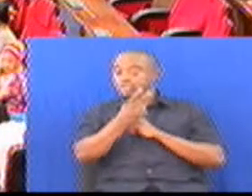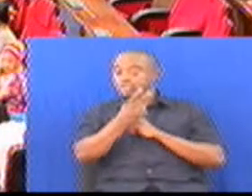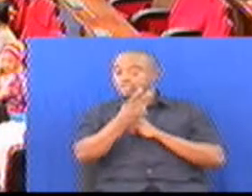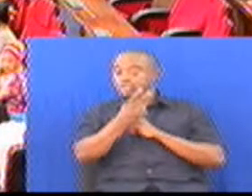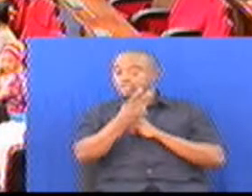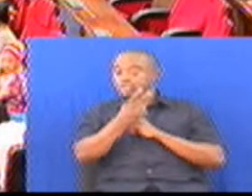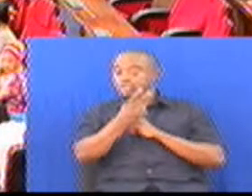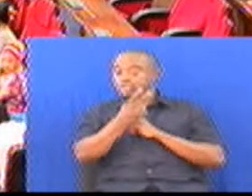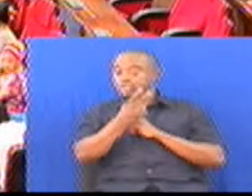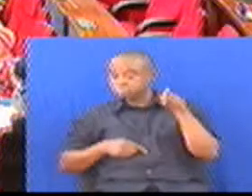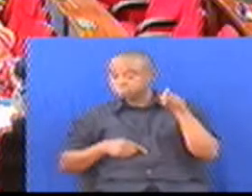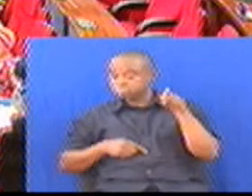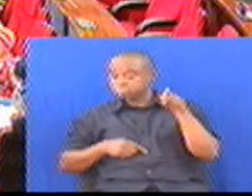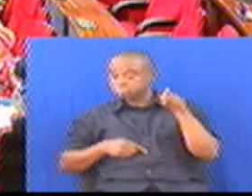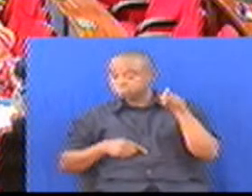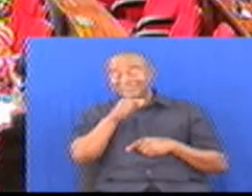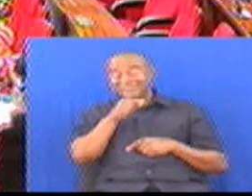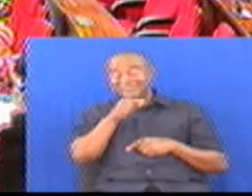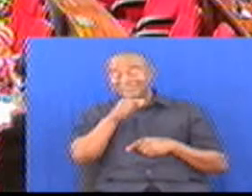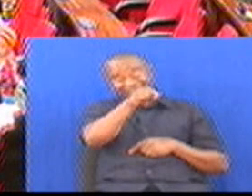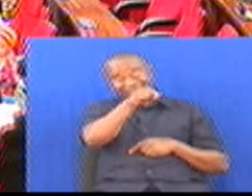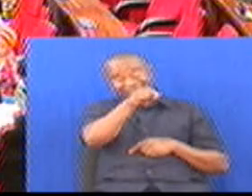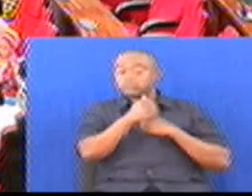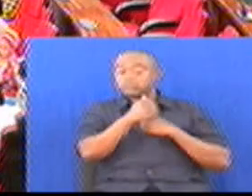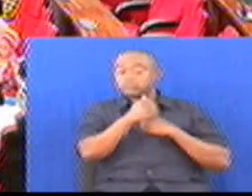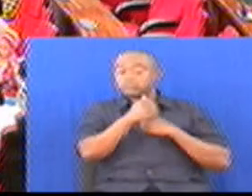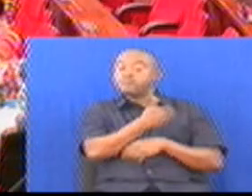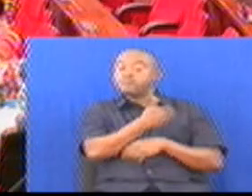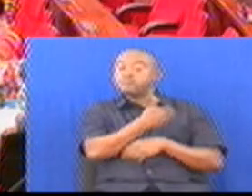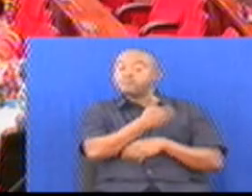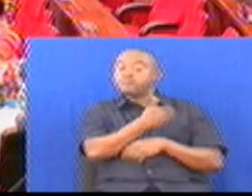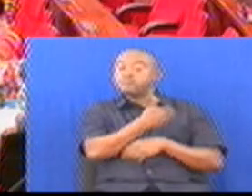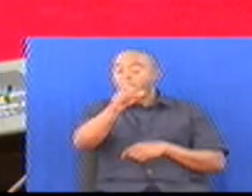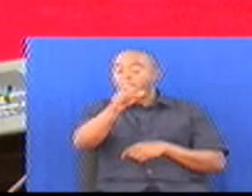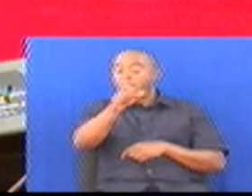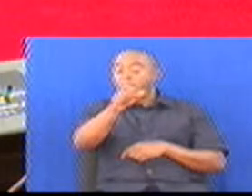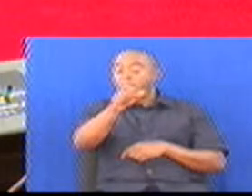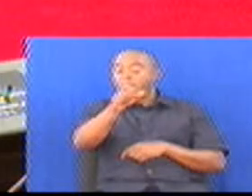722.1. Jengo hilo lina uwezo wa kuhudumia abiria 600